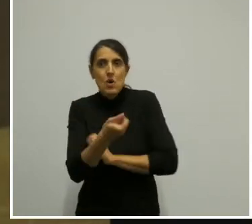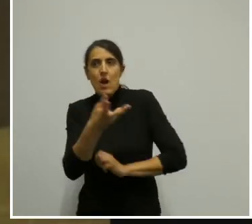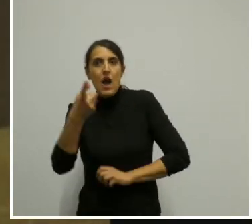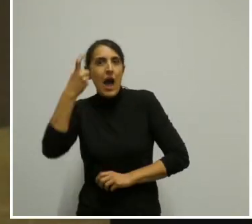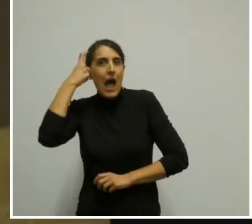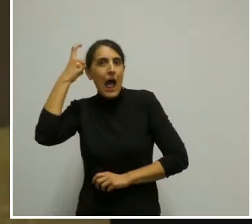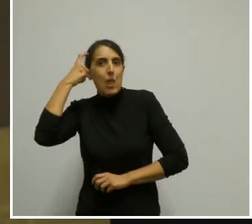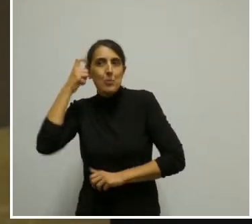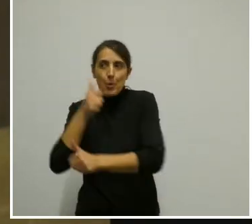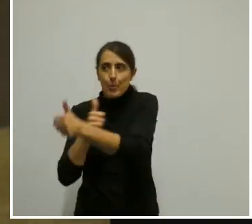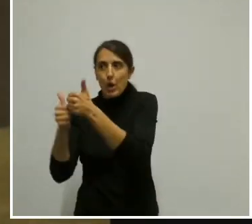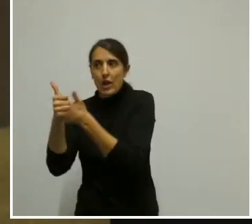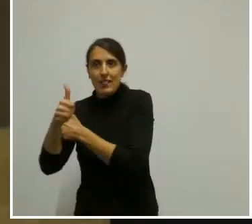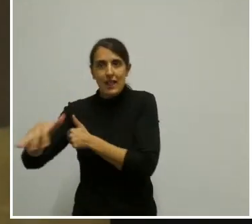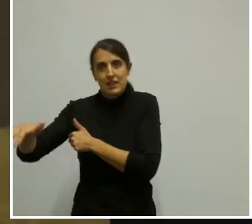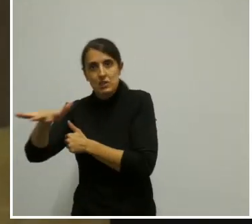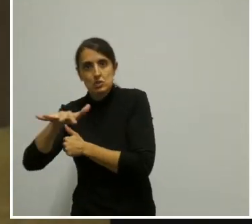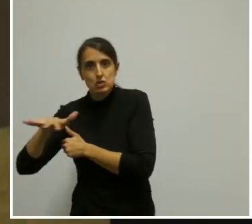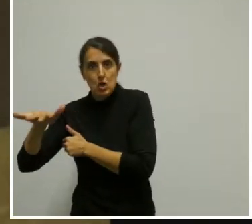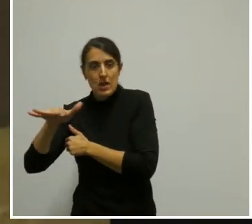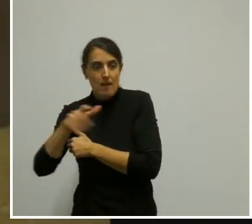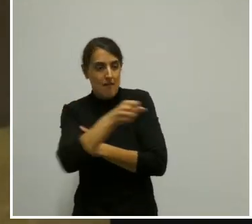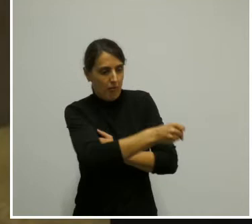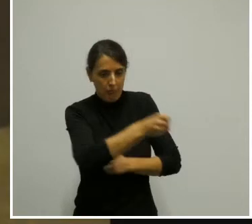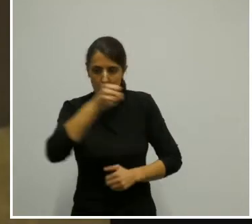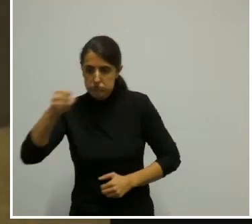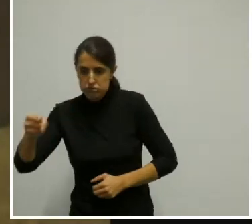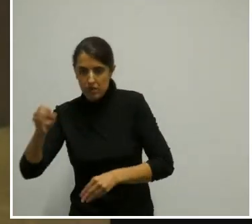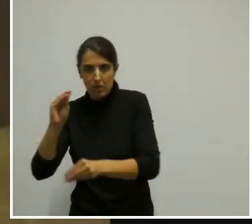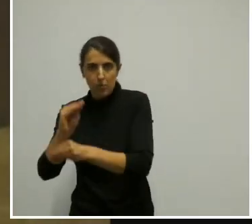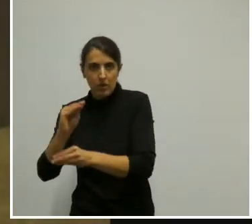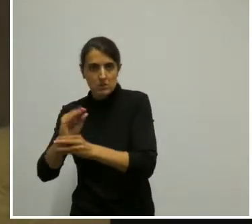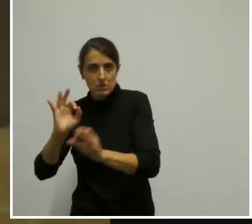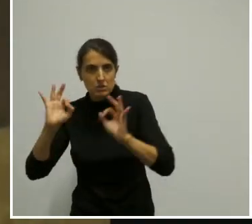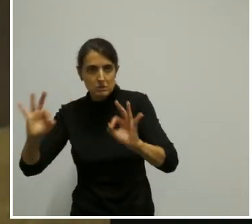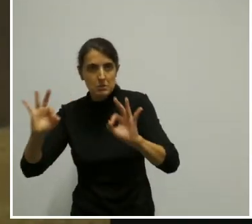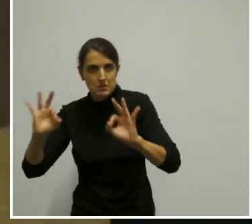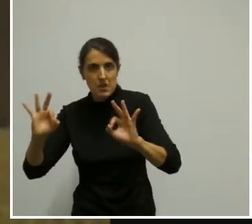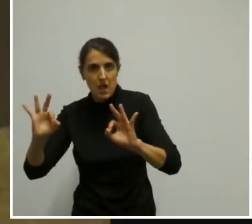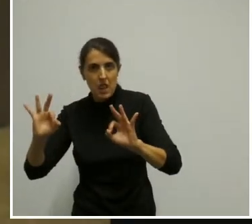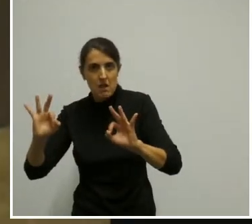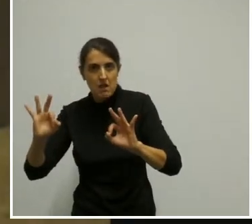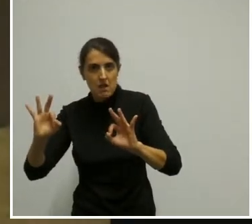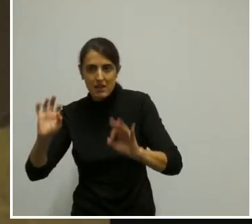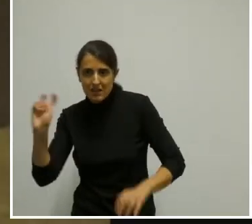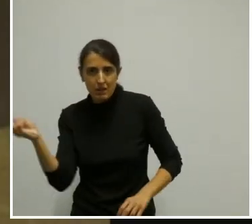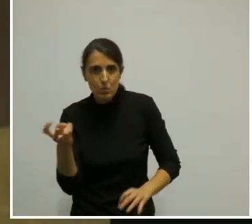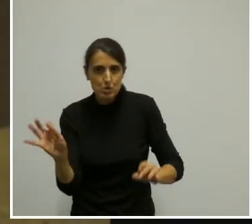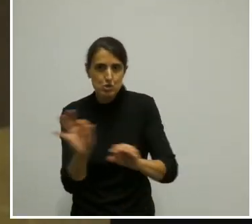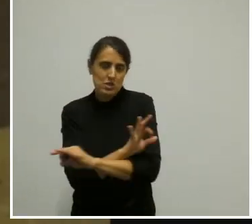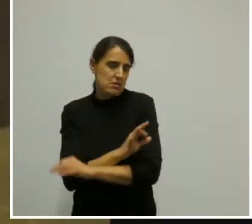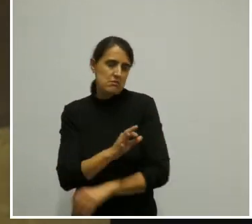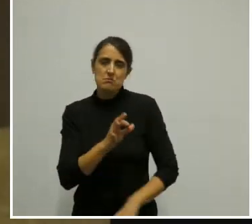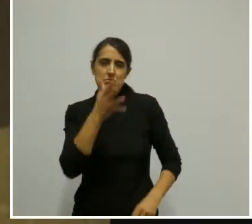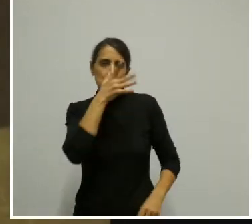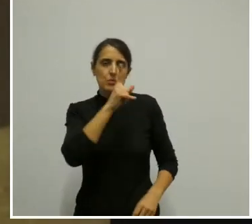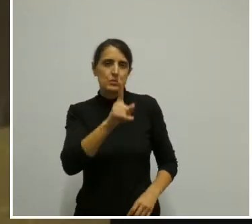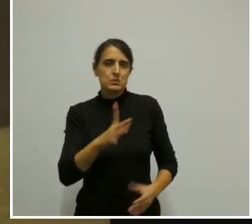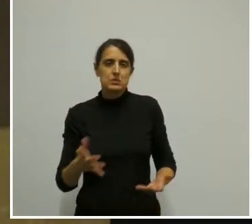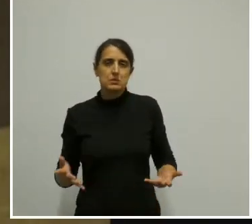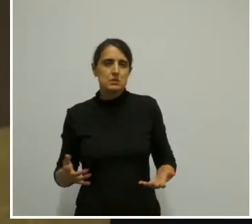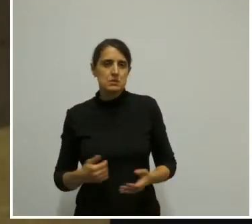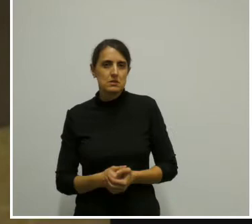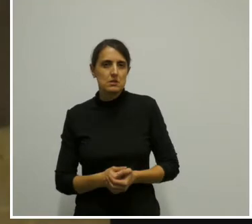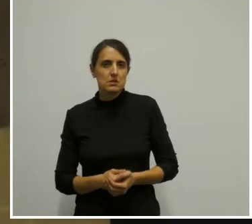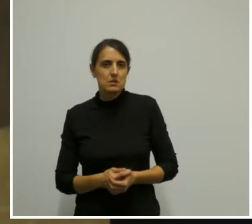barri i del territori, si no els heu de dotar de recursos. Bueno, jo us trasllado una mica les... Sé